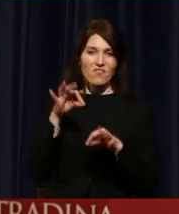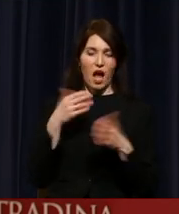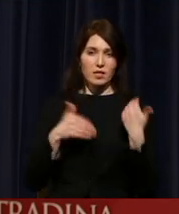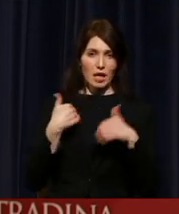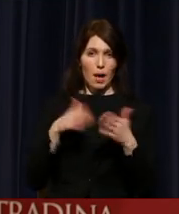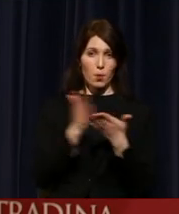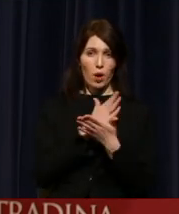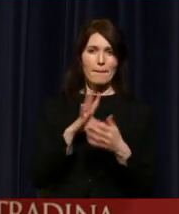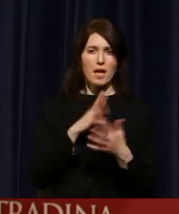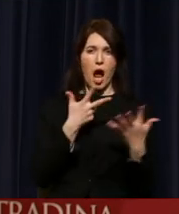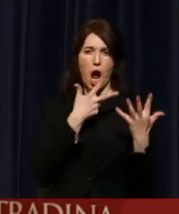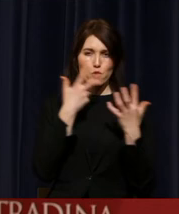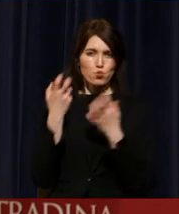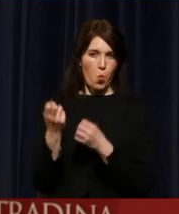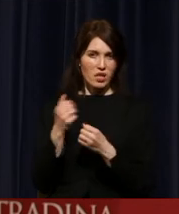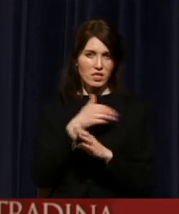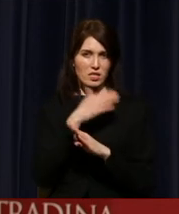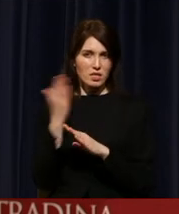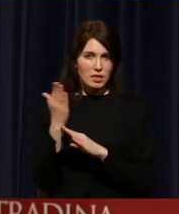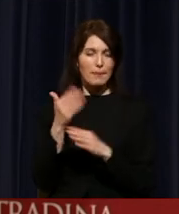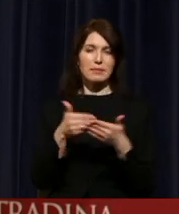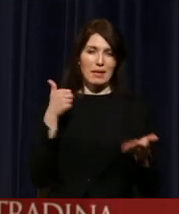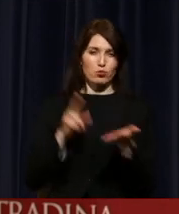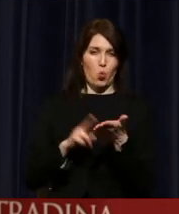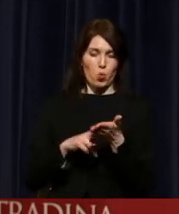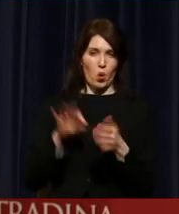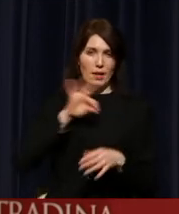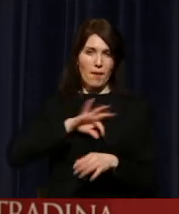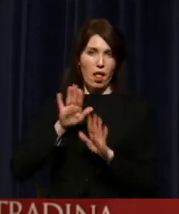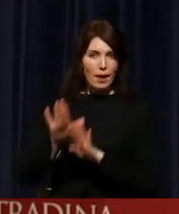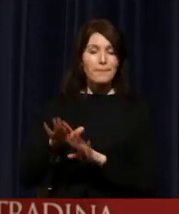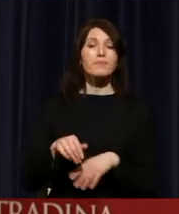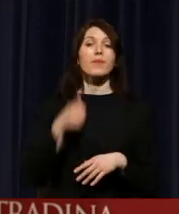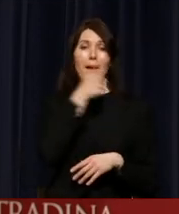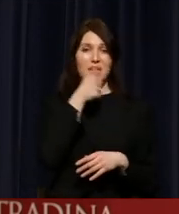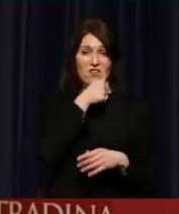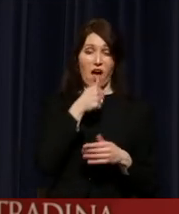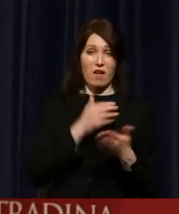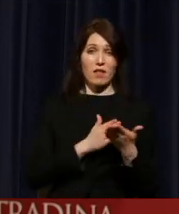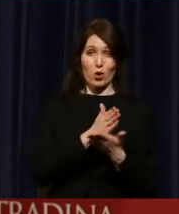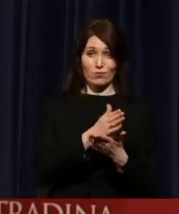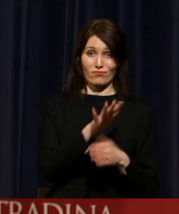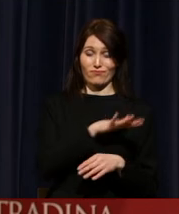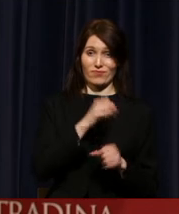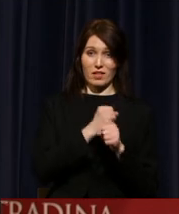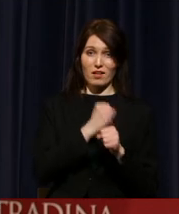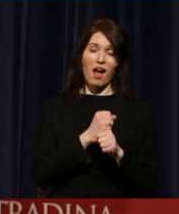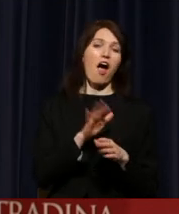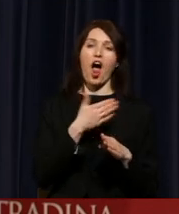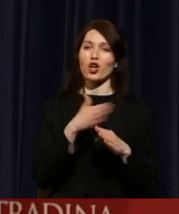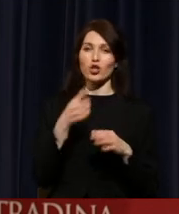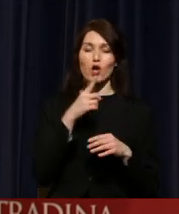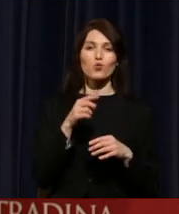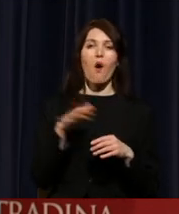ja nemaldos, bija 800 ar kaut ko bruto. Nu, lūk, un privātajā sektorā tas ļoti atšķirās pirmkārt no